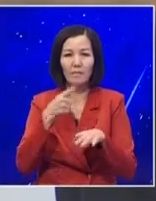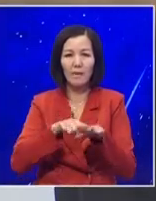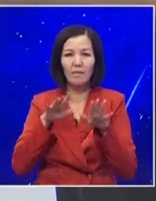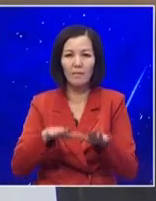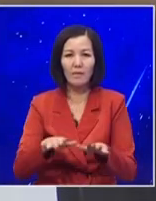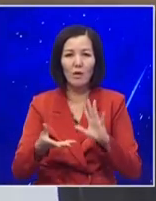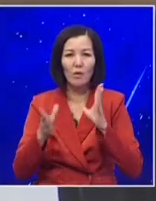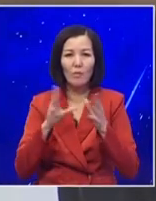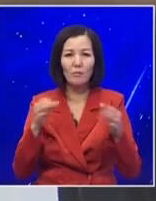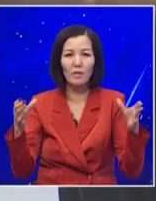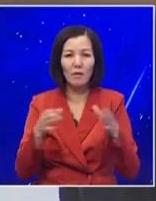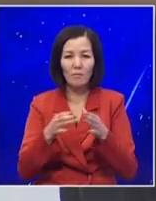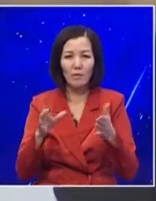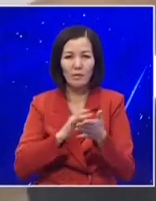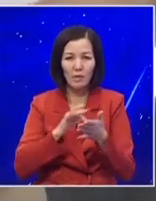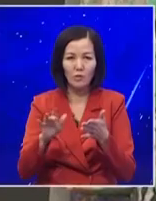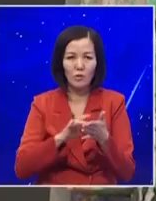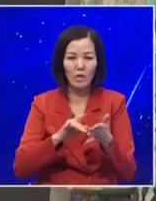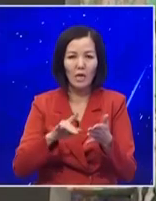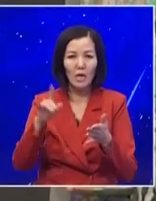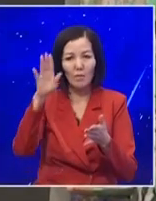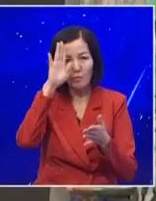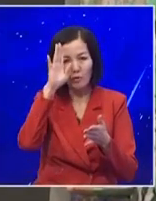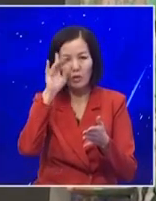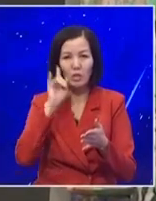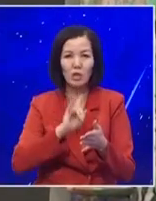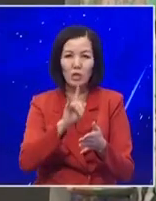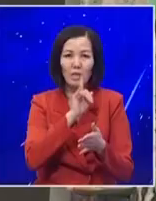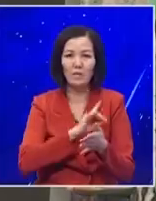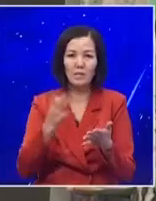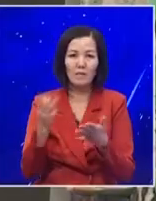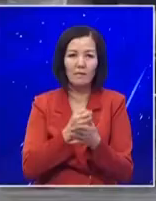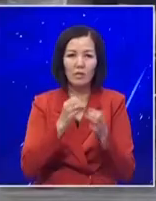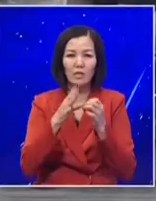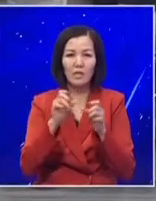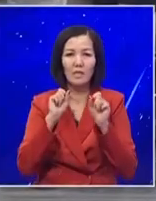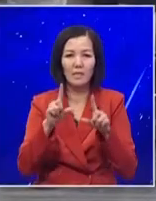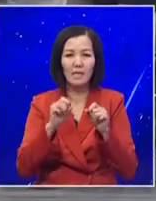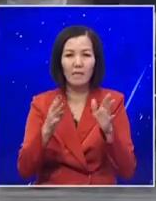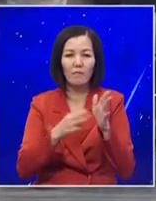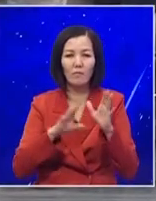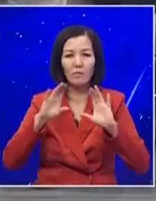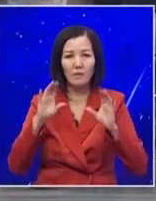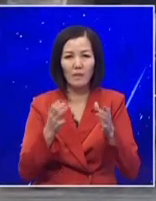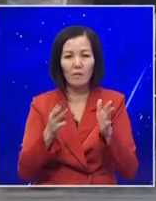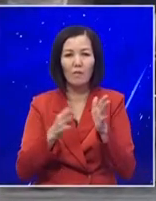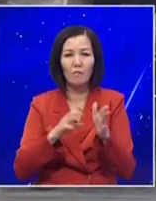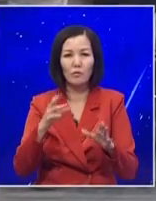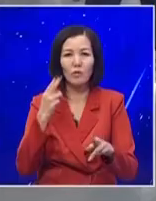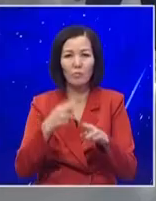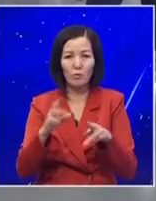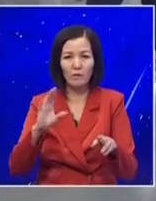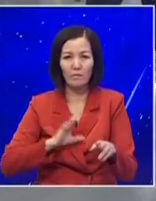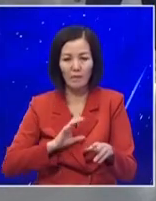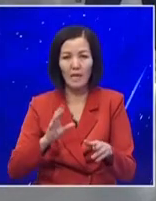первое место в общекомандном зачете среди мужчин и женщин, завоевав 14 золотых, 8 серебряных и